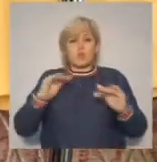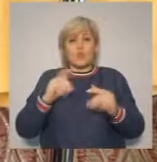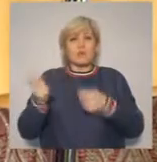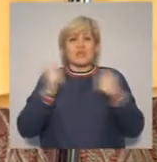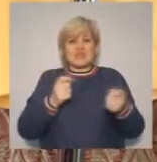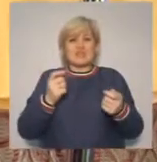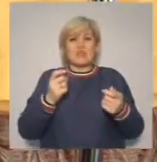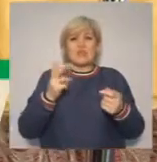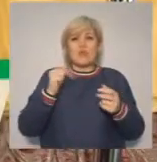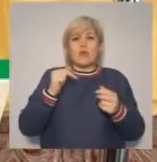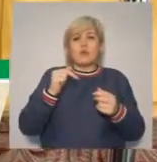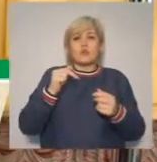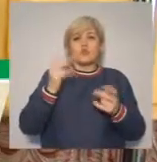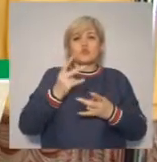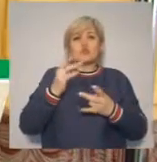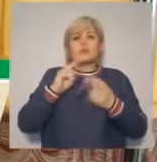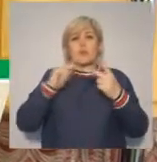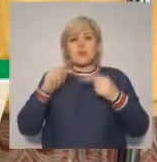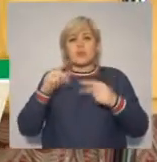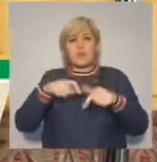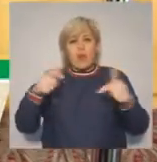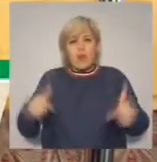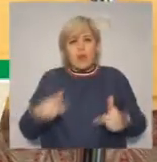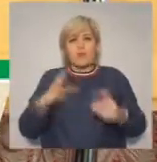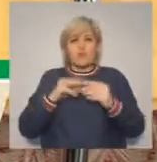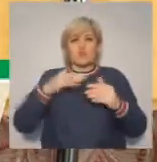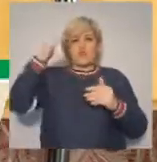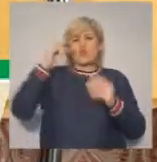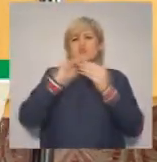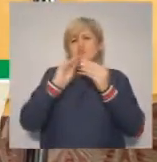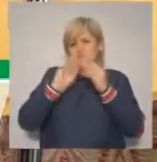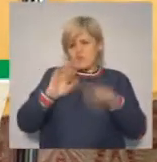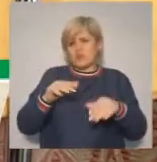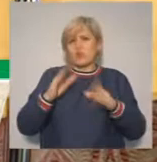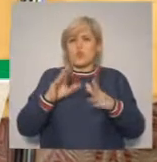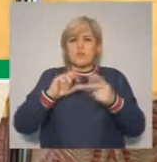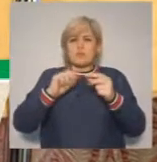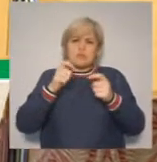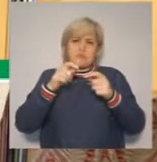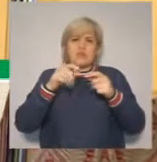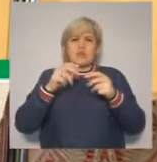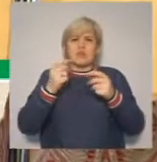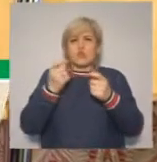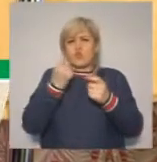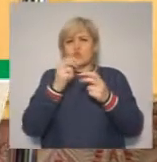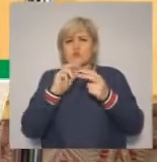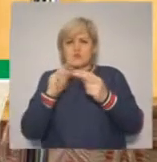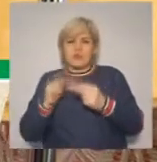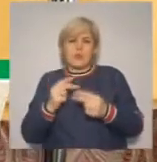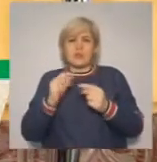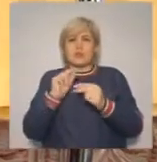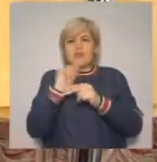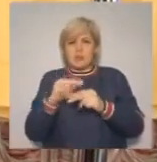на реставрацию, нужно заменить подклад. В общем-то, верхушка остается та же самая. Это тоже из